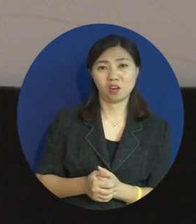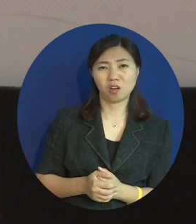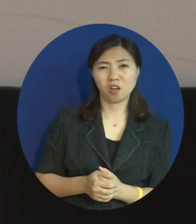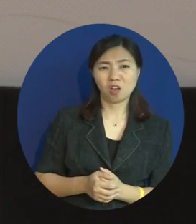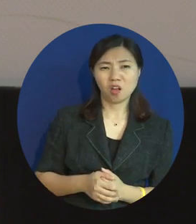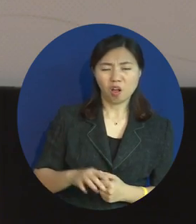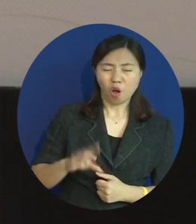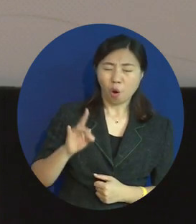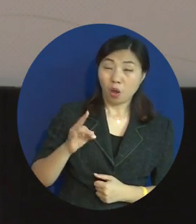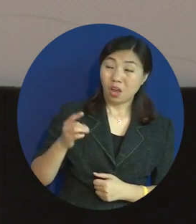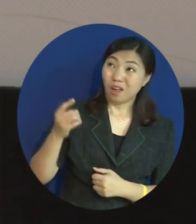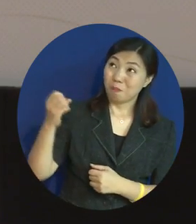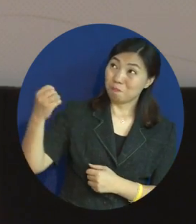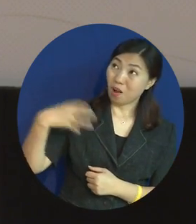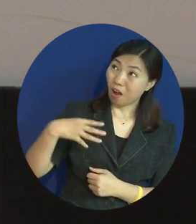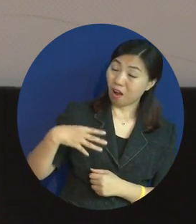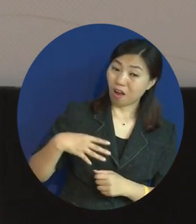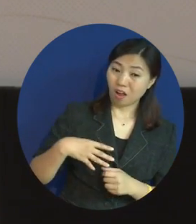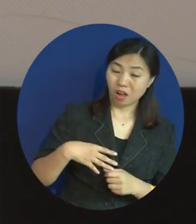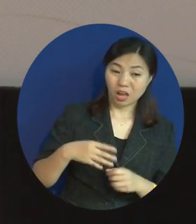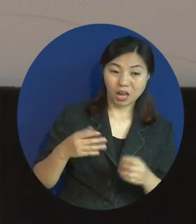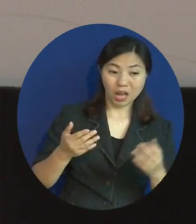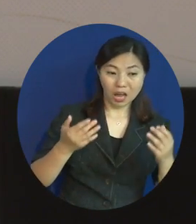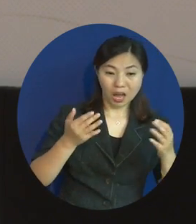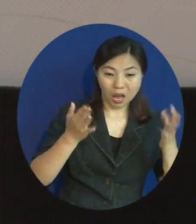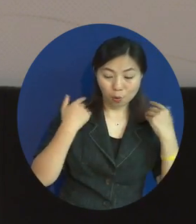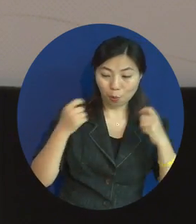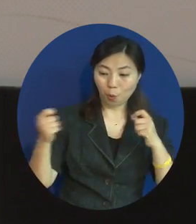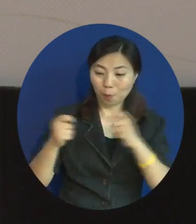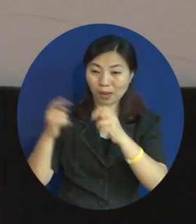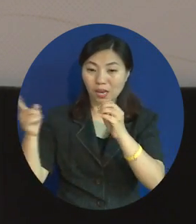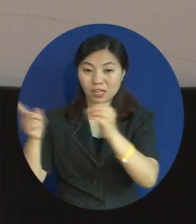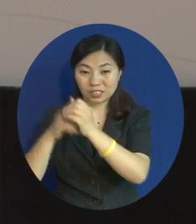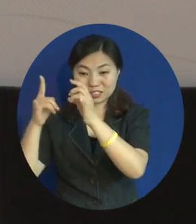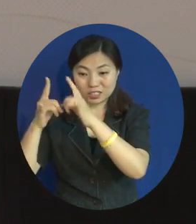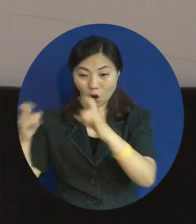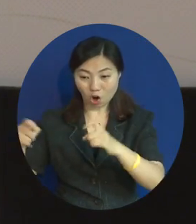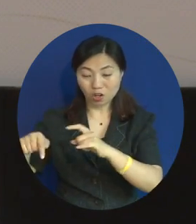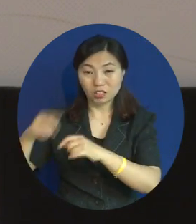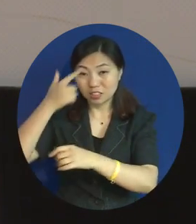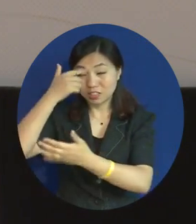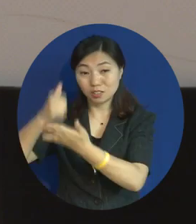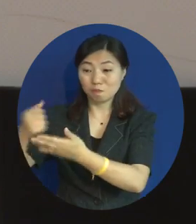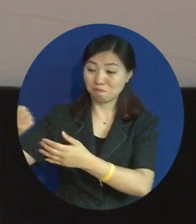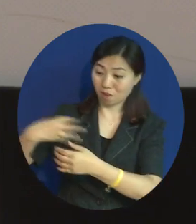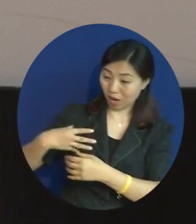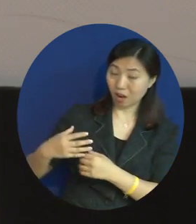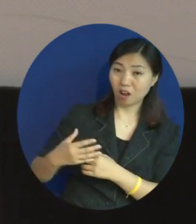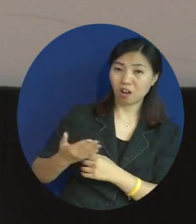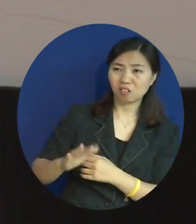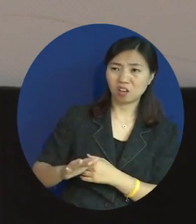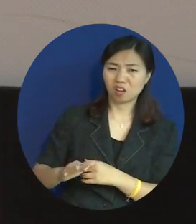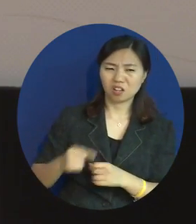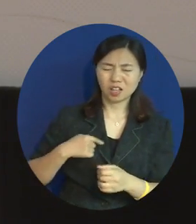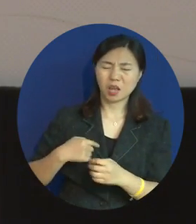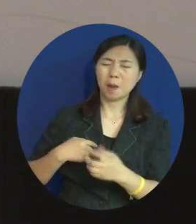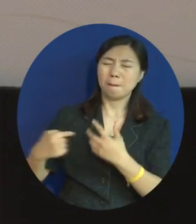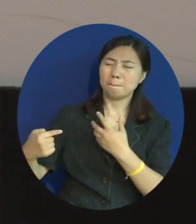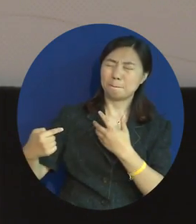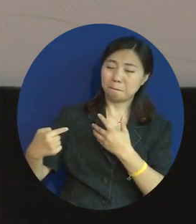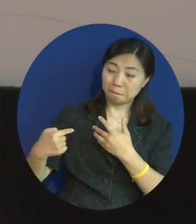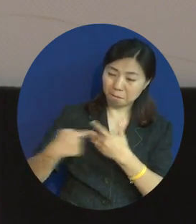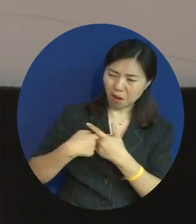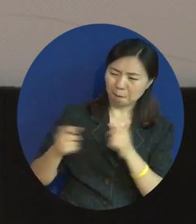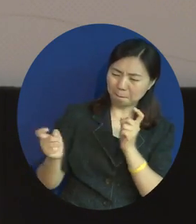탈 것만큼 나한테 안 먹혀들었어. 학교 옆에 절이 있어서 스님이 나보고 하라 그러는데, 그 스님은 내가 딱 적격이라고